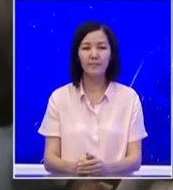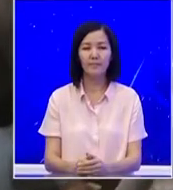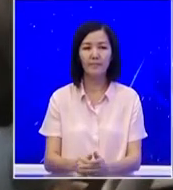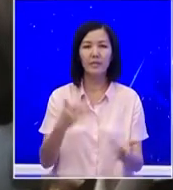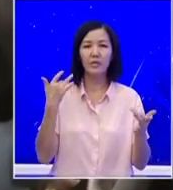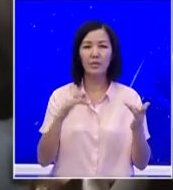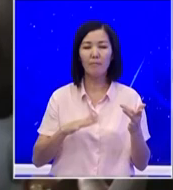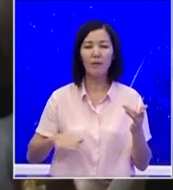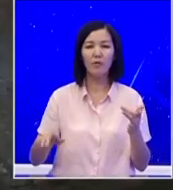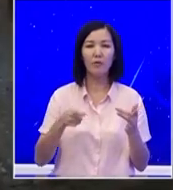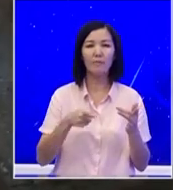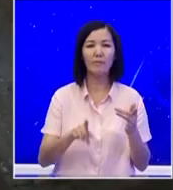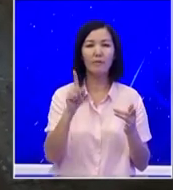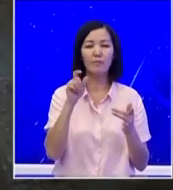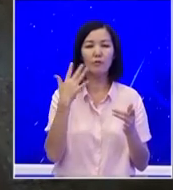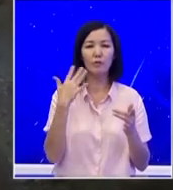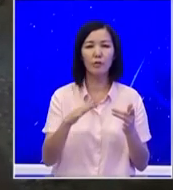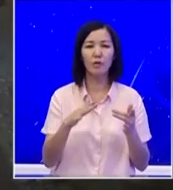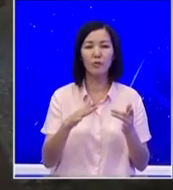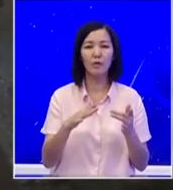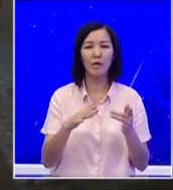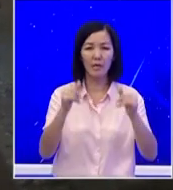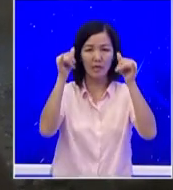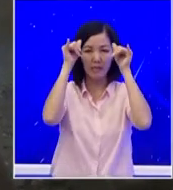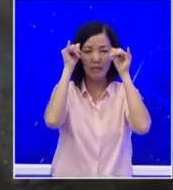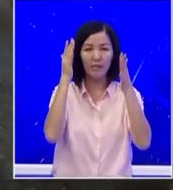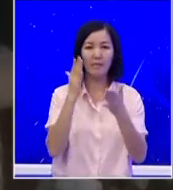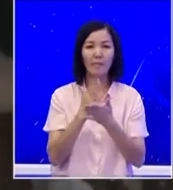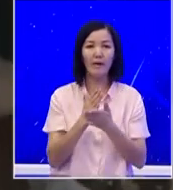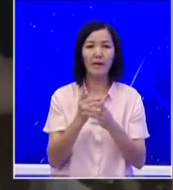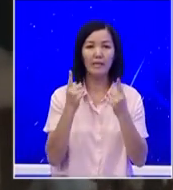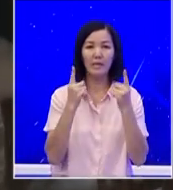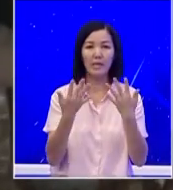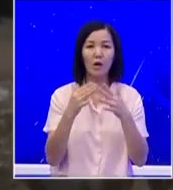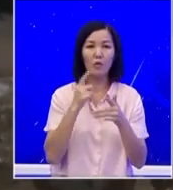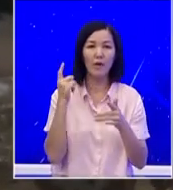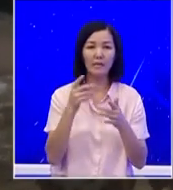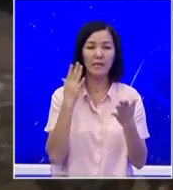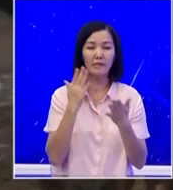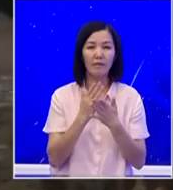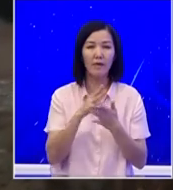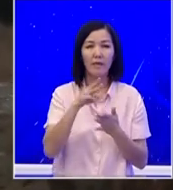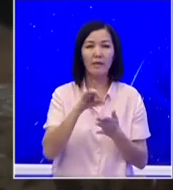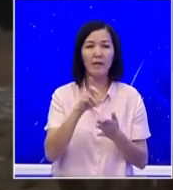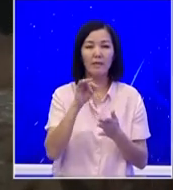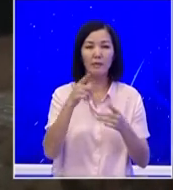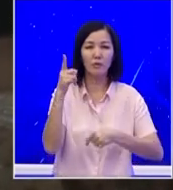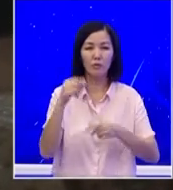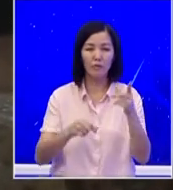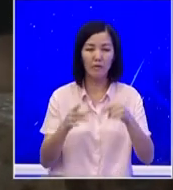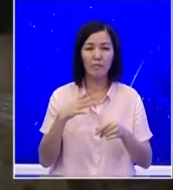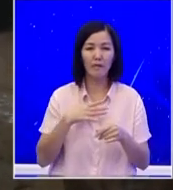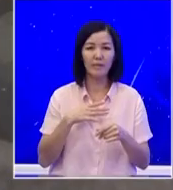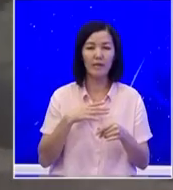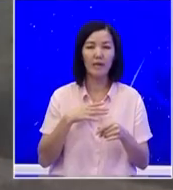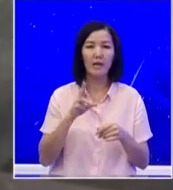Жамбыл ауданында 1150 бастан аса сапалы сауынды сиыр ұстап отырған ірі шаруашылықтың бірі Табыс сүт тауарлы фирмасы.